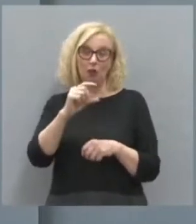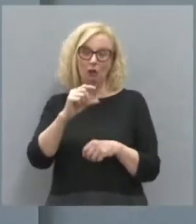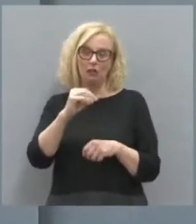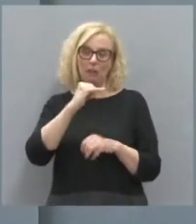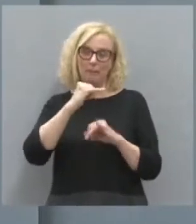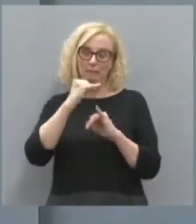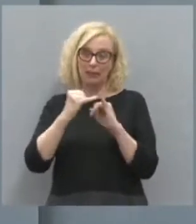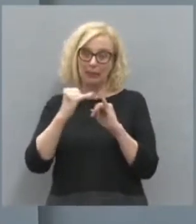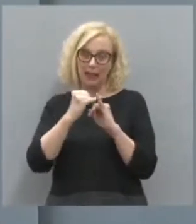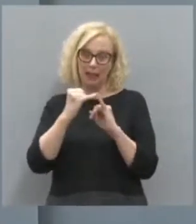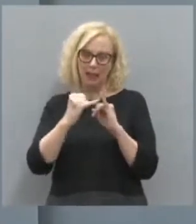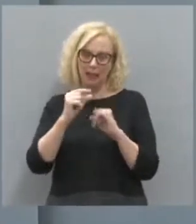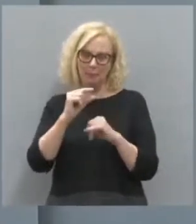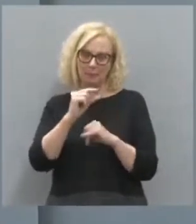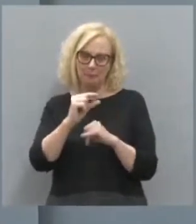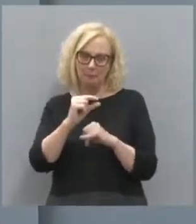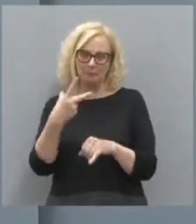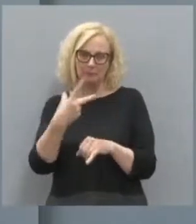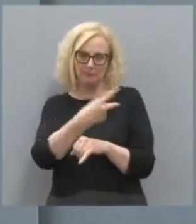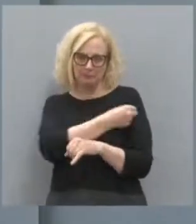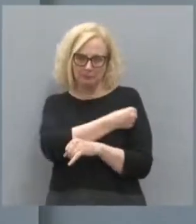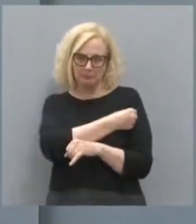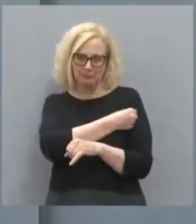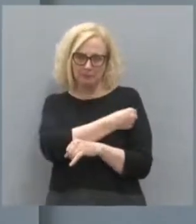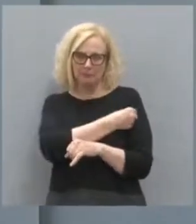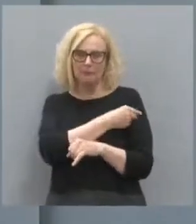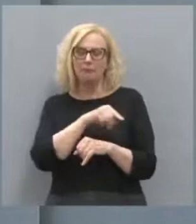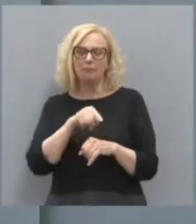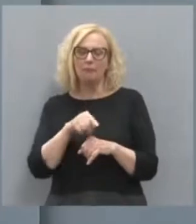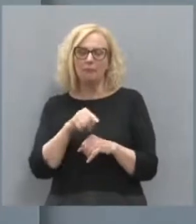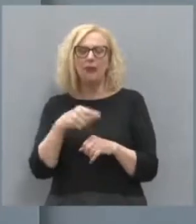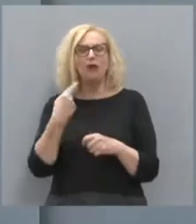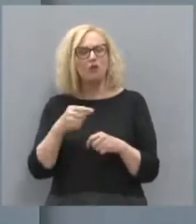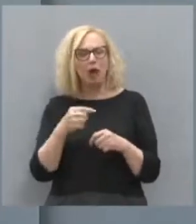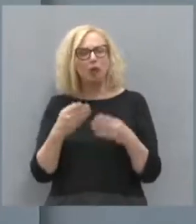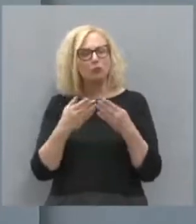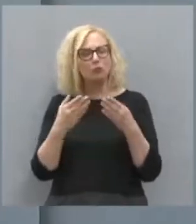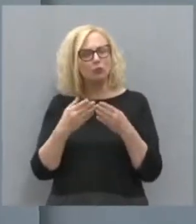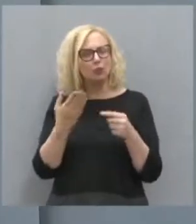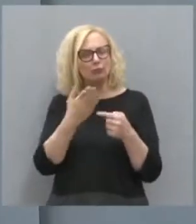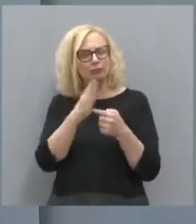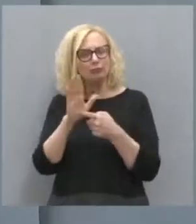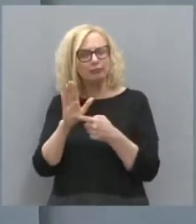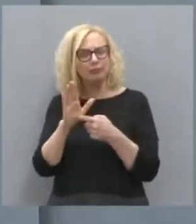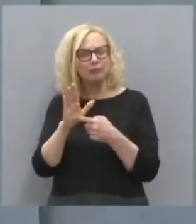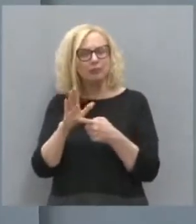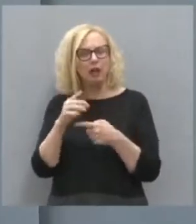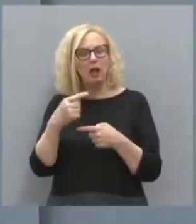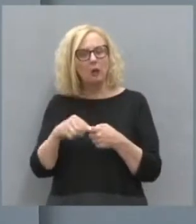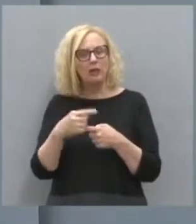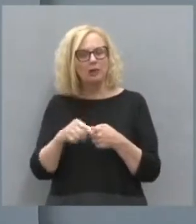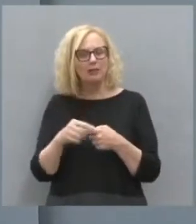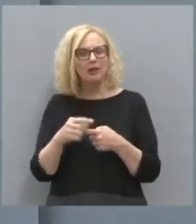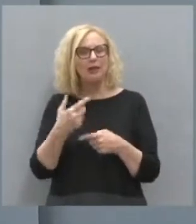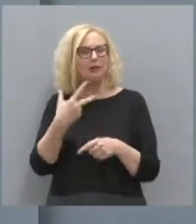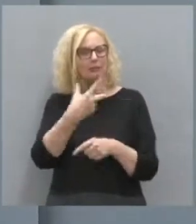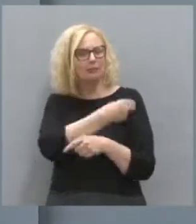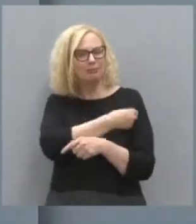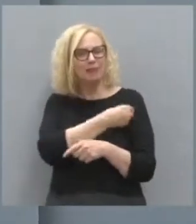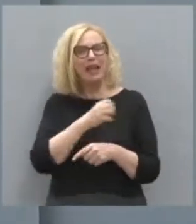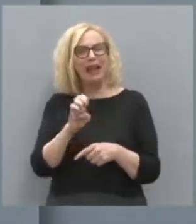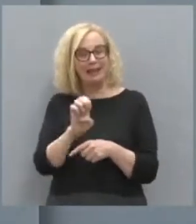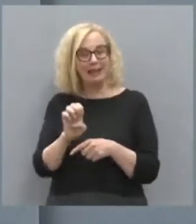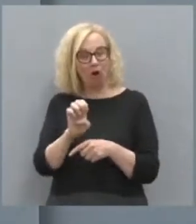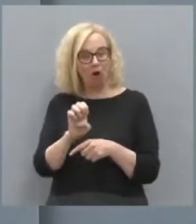studi in via di pubblicazione che dimostrano che questa vaccinazione che ha chiamata eterologa in cui si usa